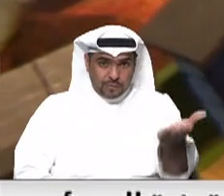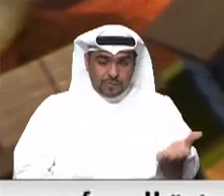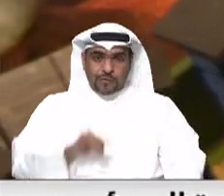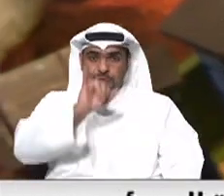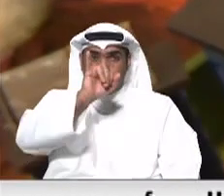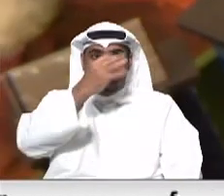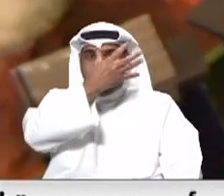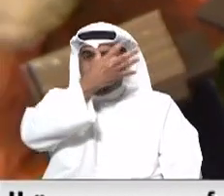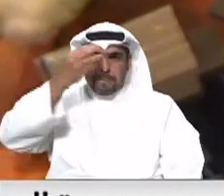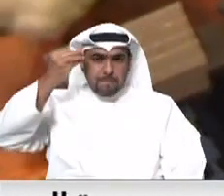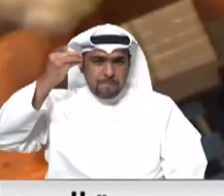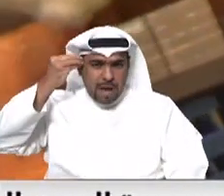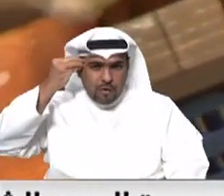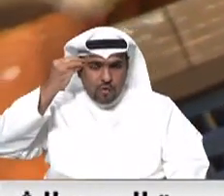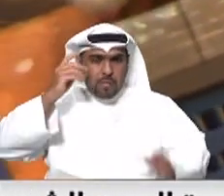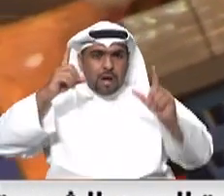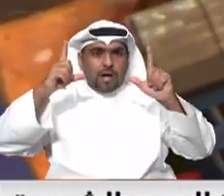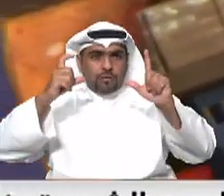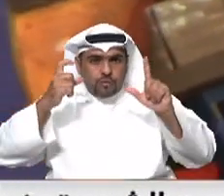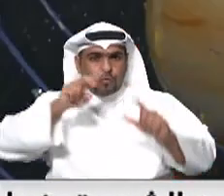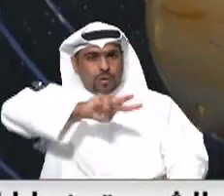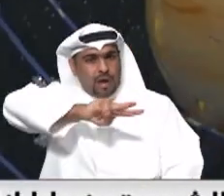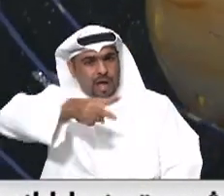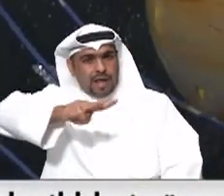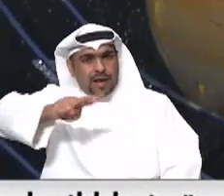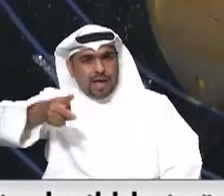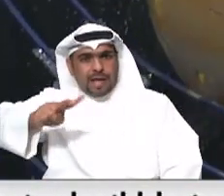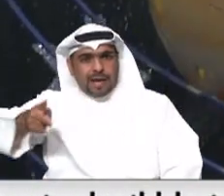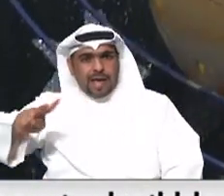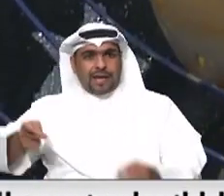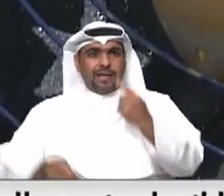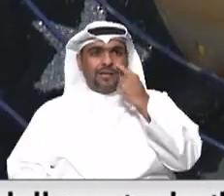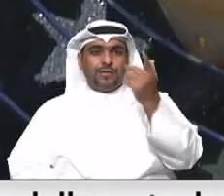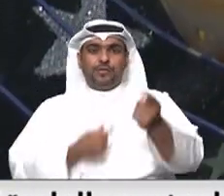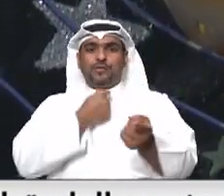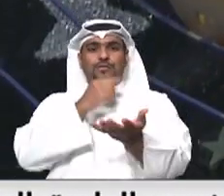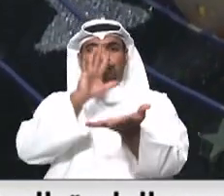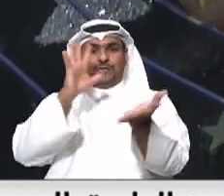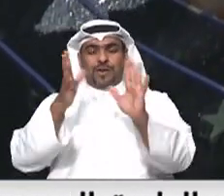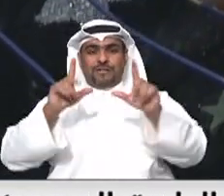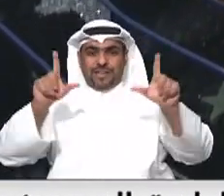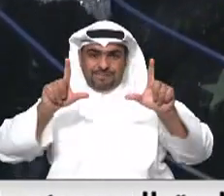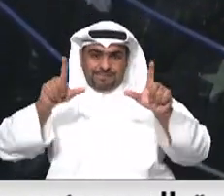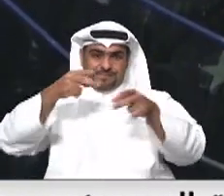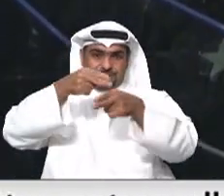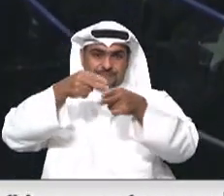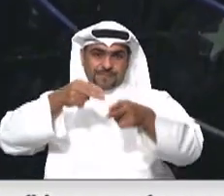وفهم أهميتها ونواتجها في المجتمع. ديما دحدال، تلفزيون دولة الكويت.